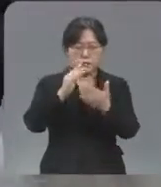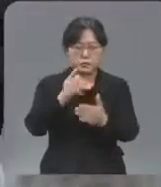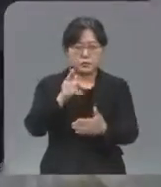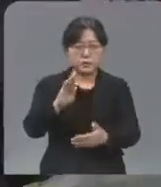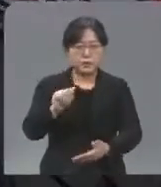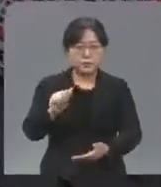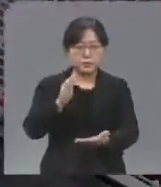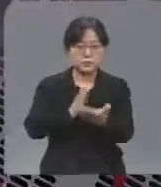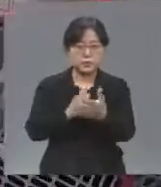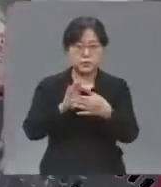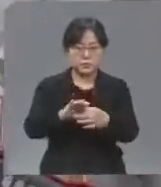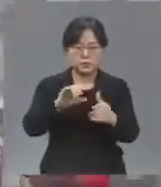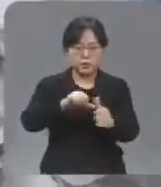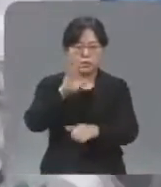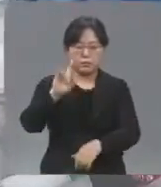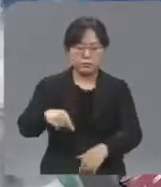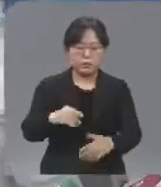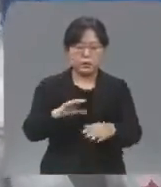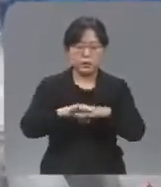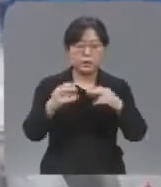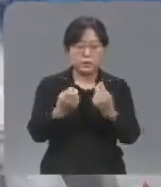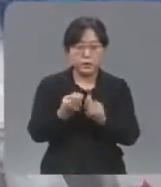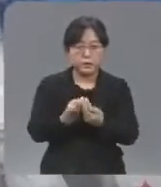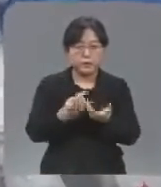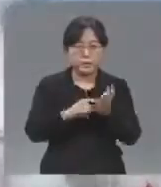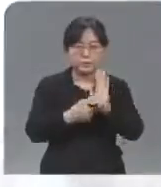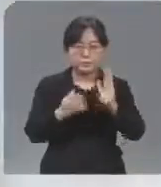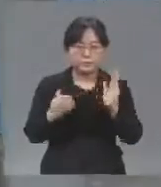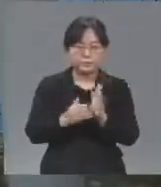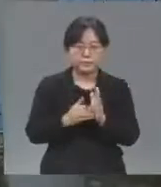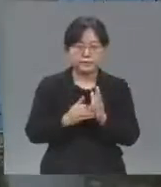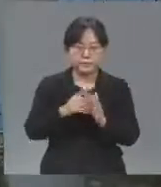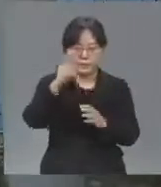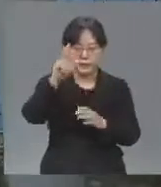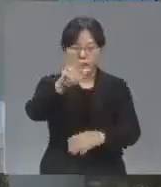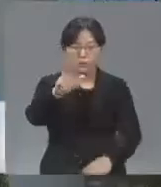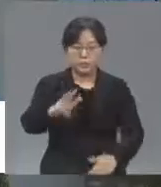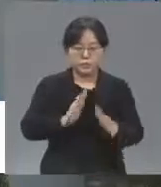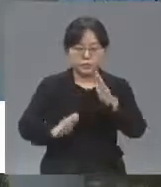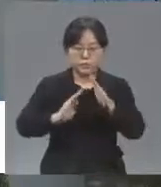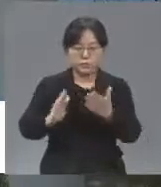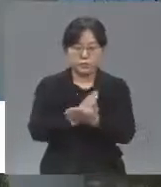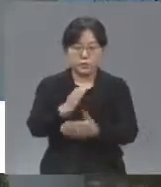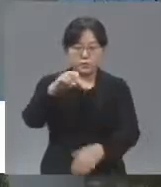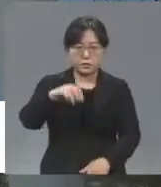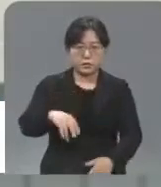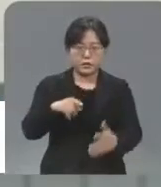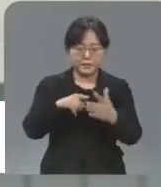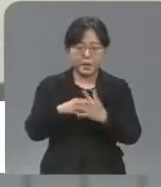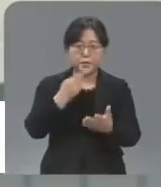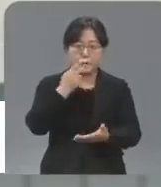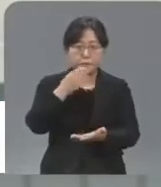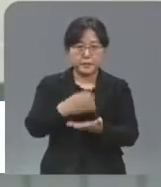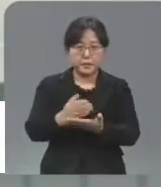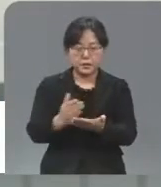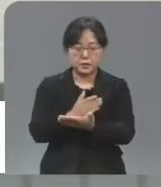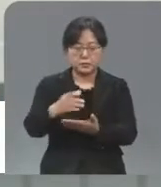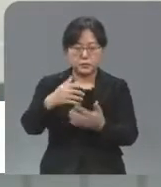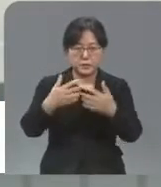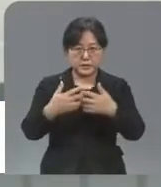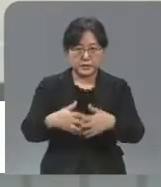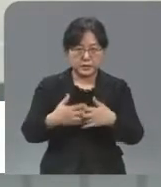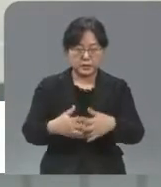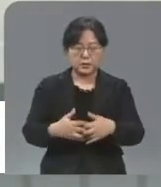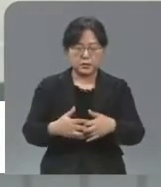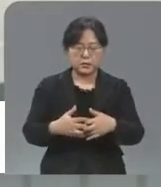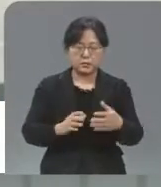관련해 환경부가 대책을 내놓았습니다. 전국 공공선별장에 투명 페트병을 선별하는 시설을